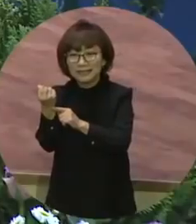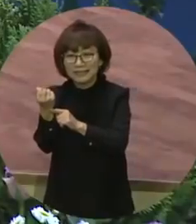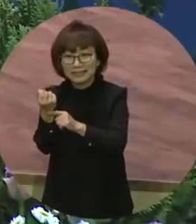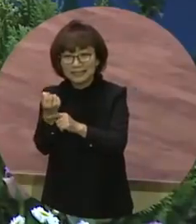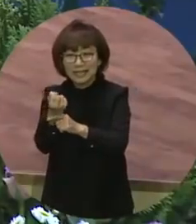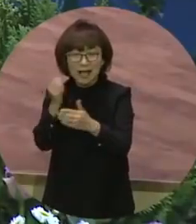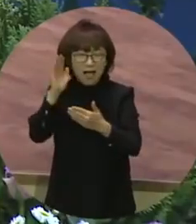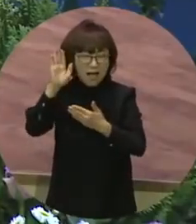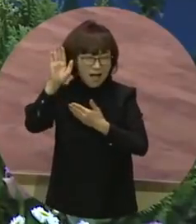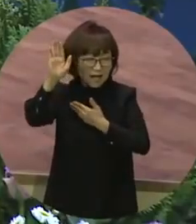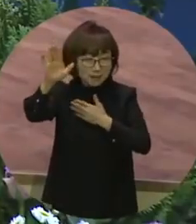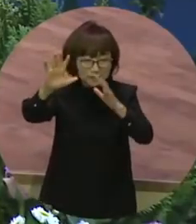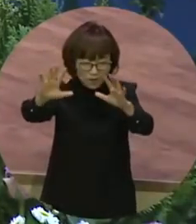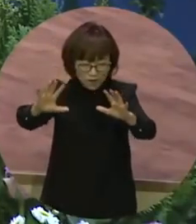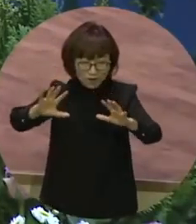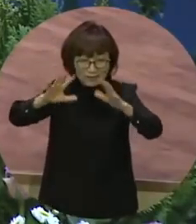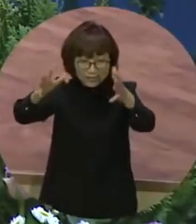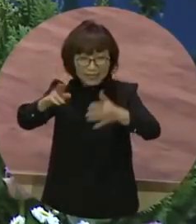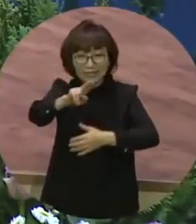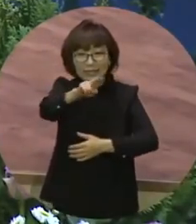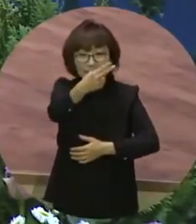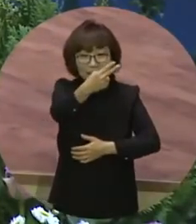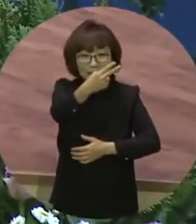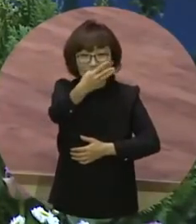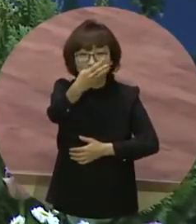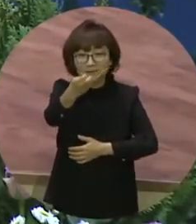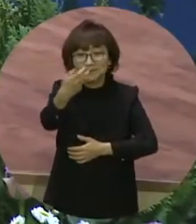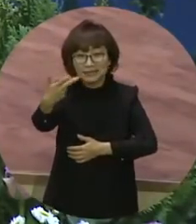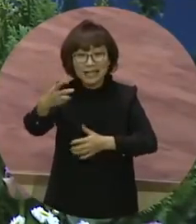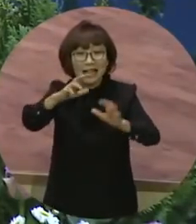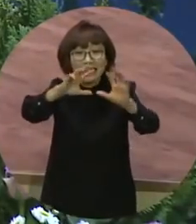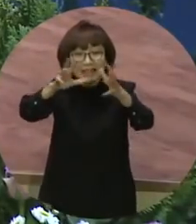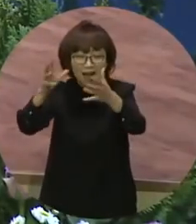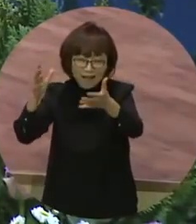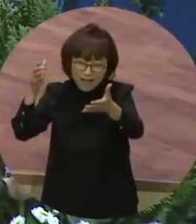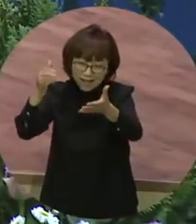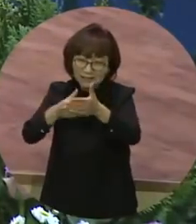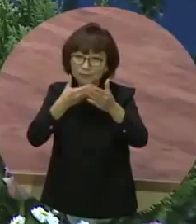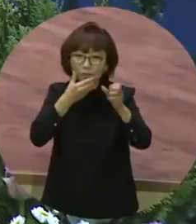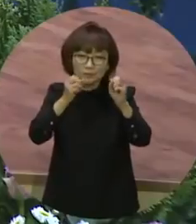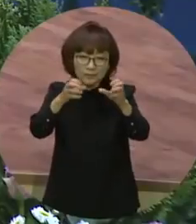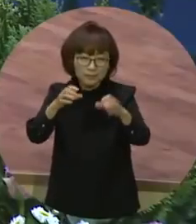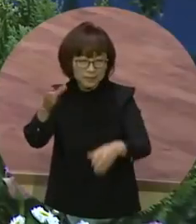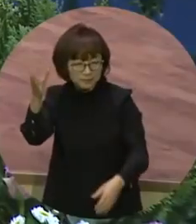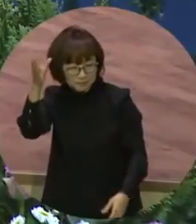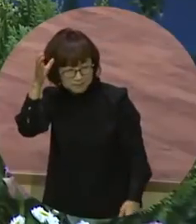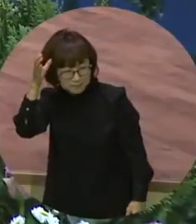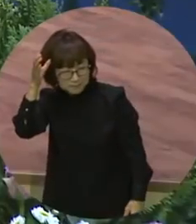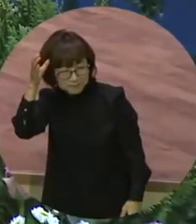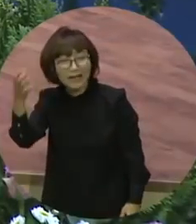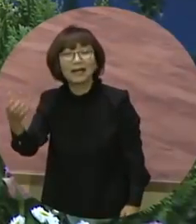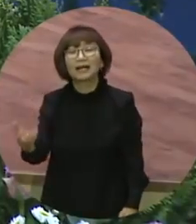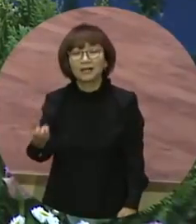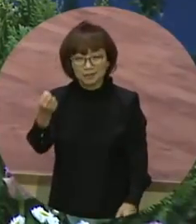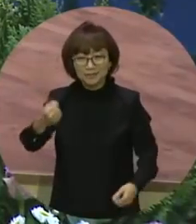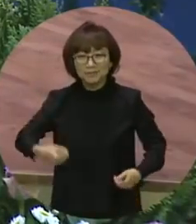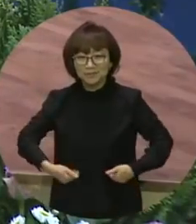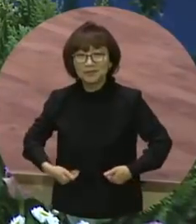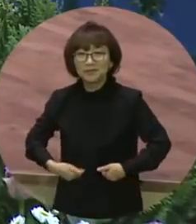안 와닿겠지만 2-3-7 나라 보고마 나가는 거예요. 억지로 나가는 겁니다.